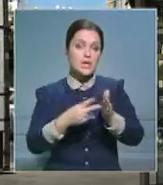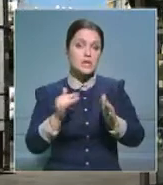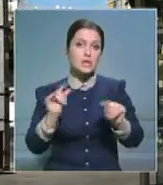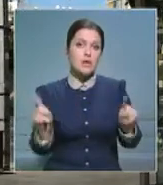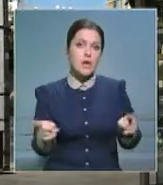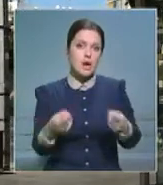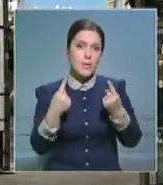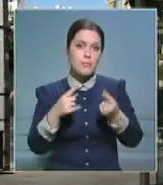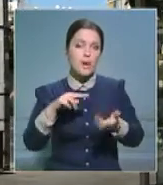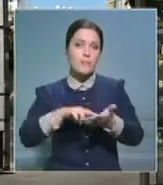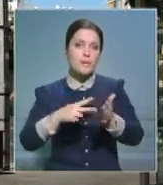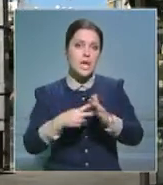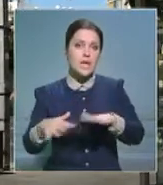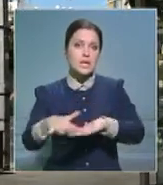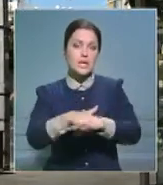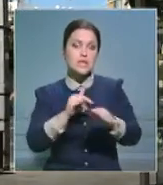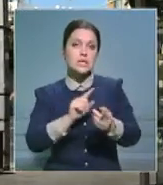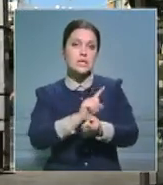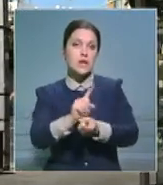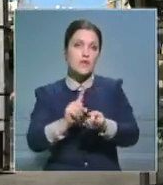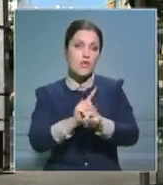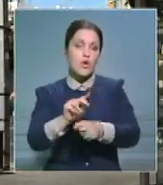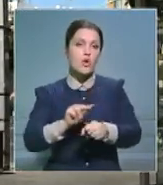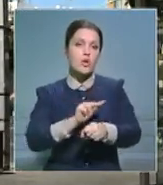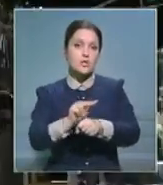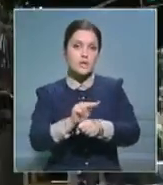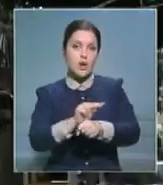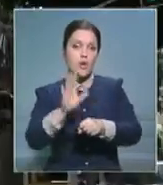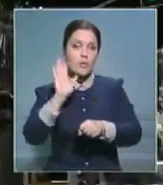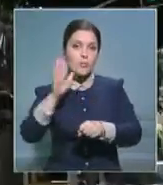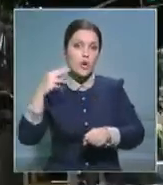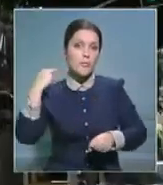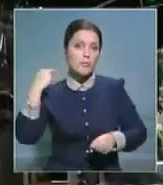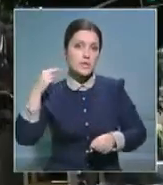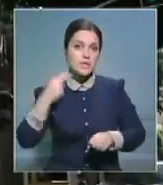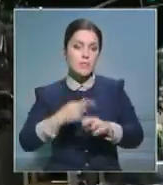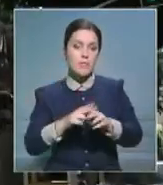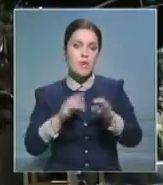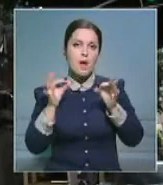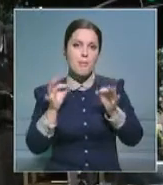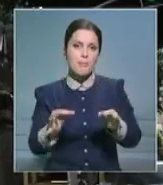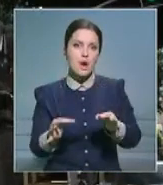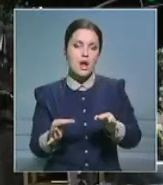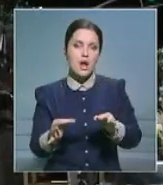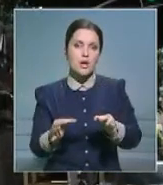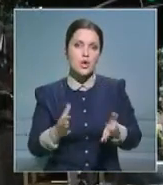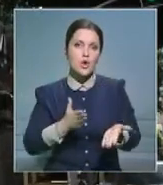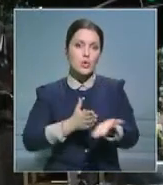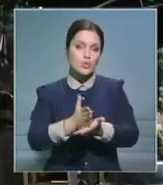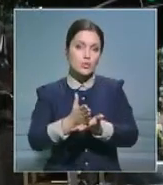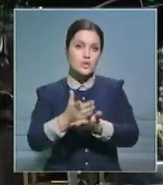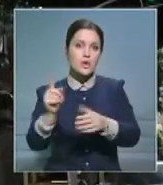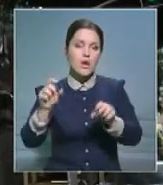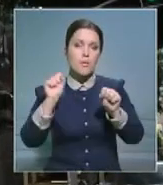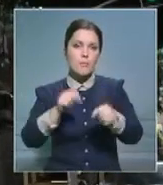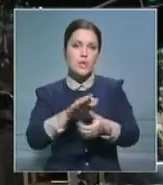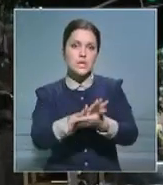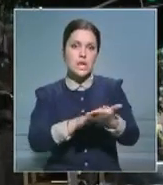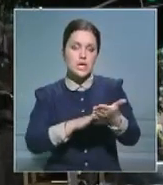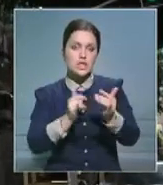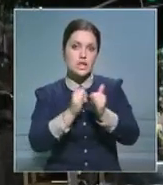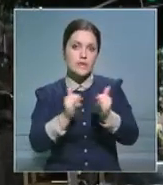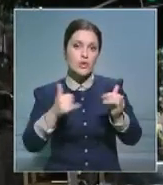из кризиса, план нации и реформы, проводимые главой государства, это правильный курс, который позволит стране и дальше